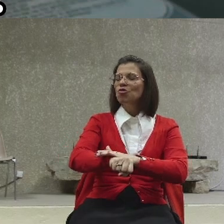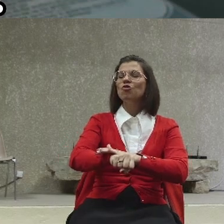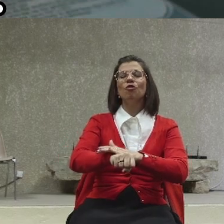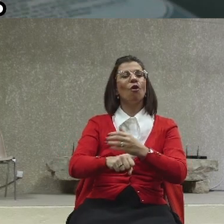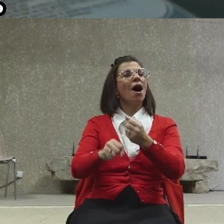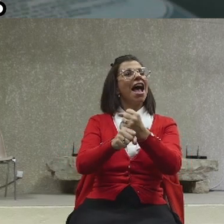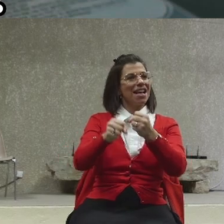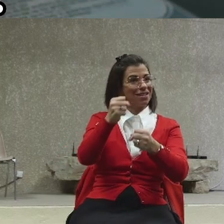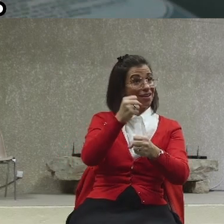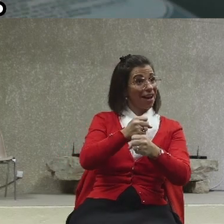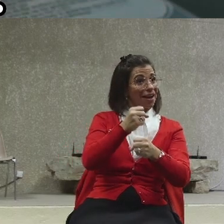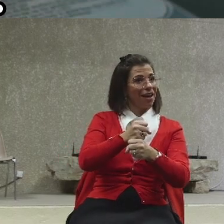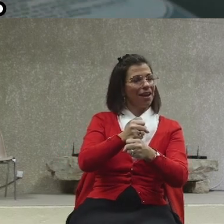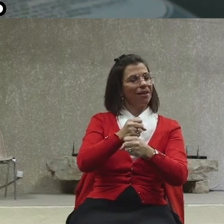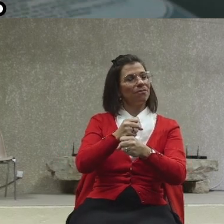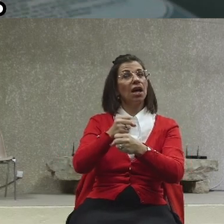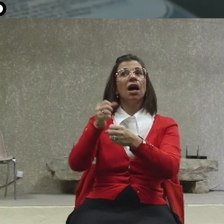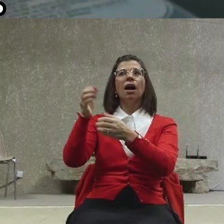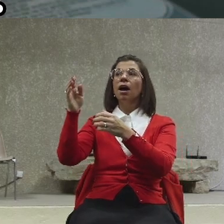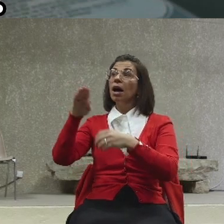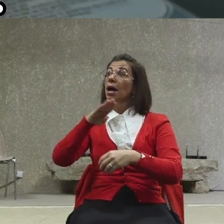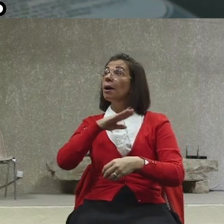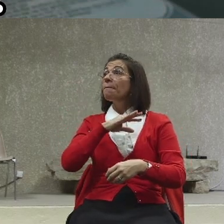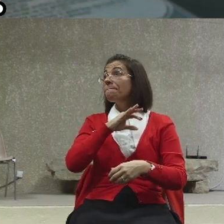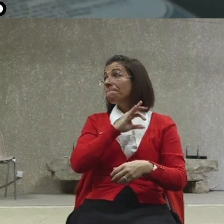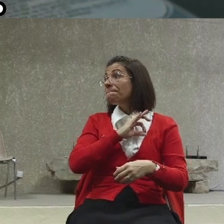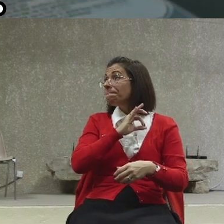avant de venir à l'église, je sais pas,